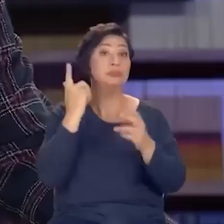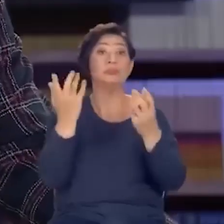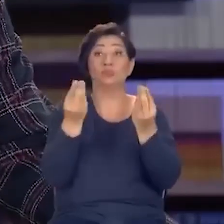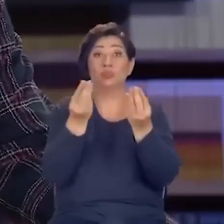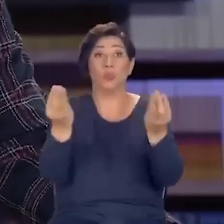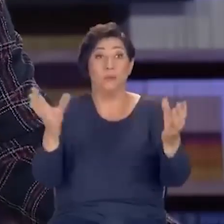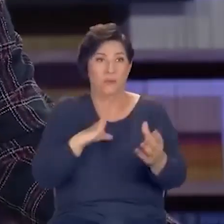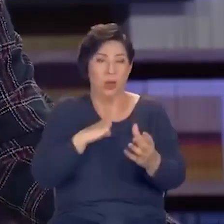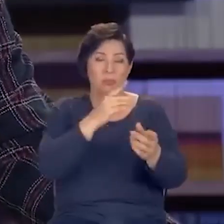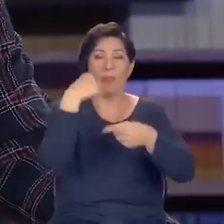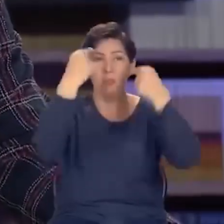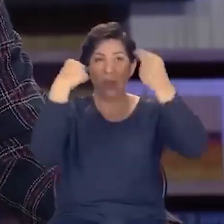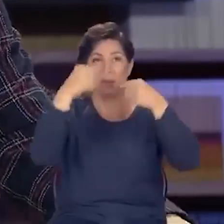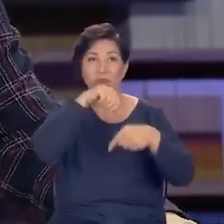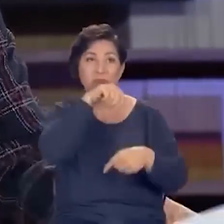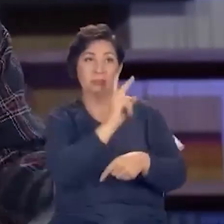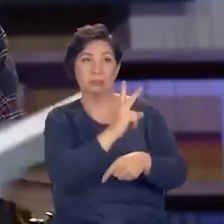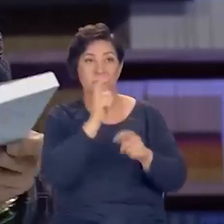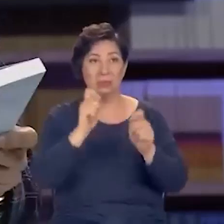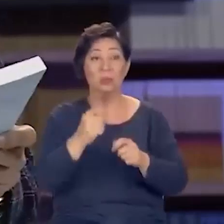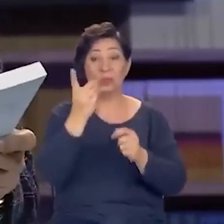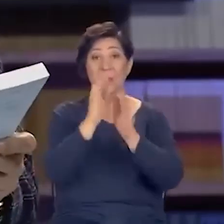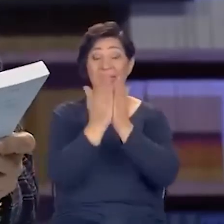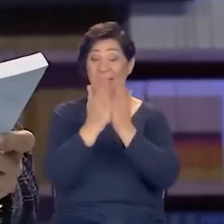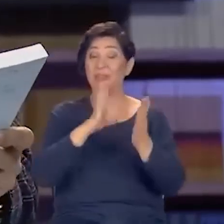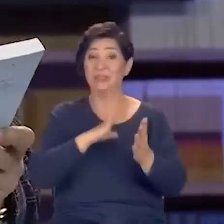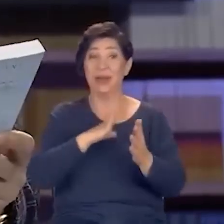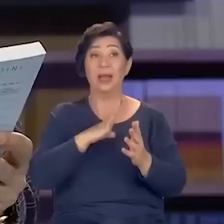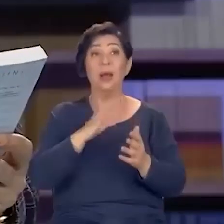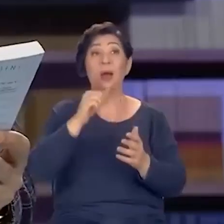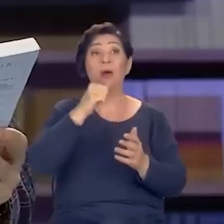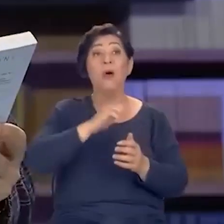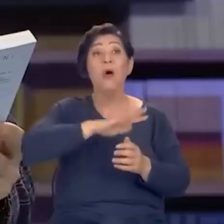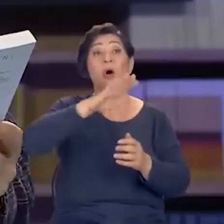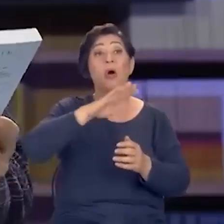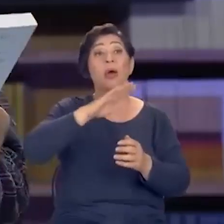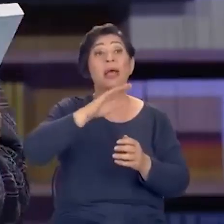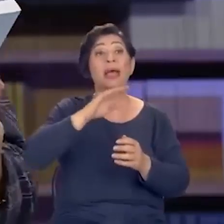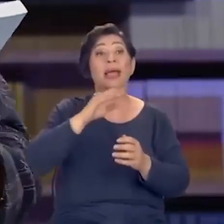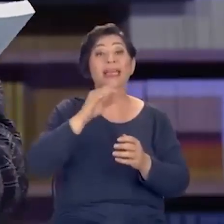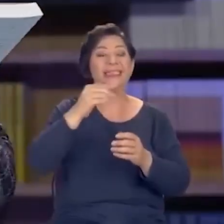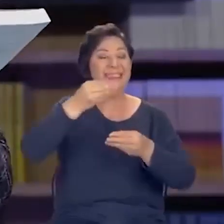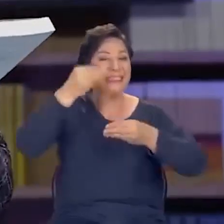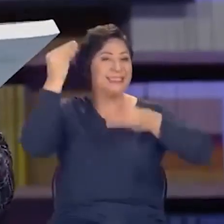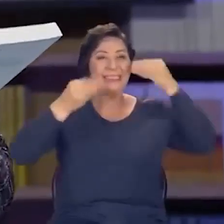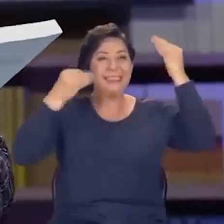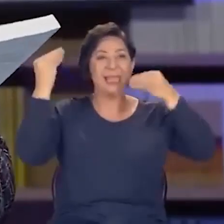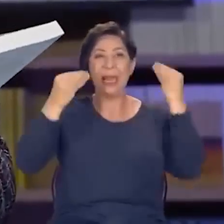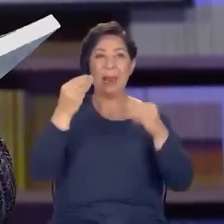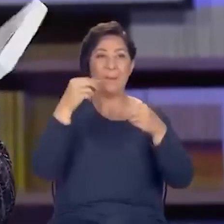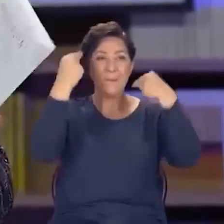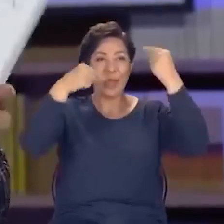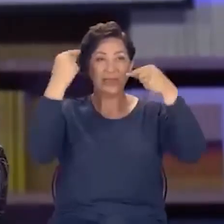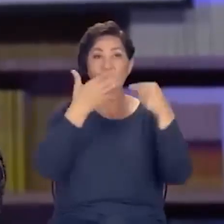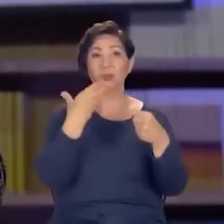kişi var herhalde. Onların makyajlarını yapıyorsunuz. Aynı zamanda güzel bir kitabınız var, Okyanus'tan çıkıyor. Sil makyajını, güzelliğin